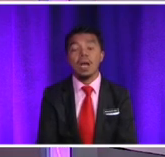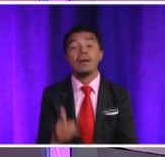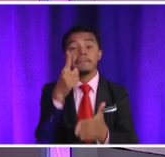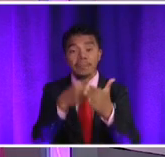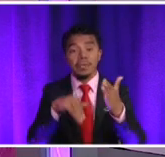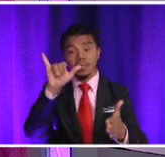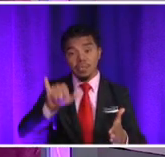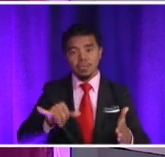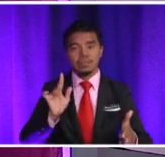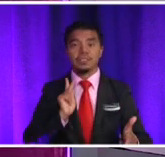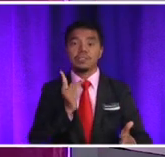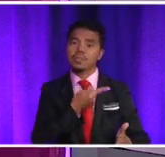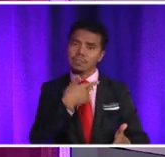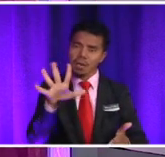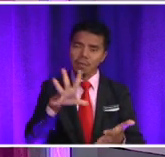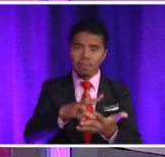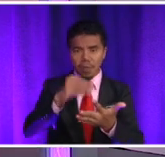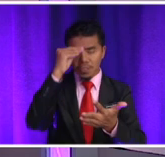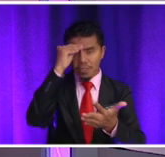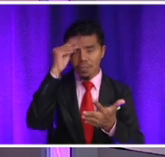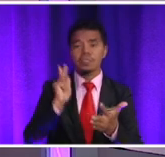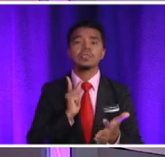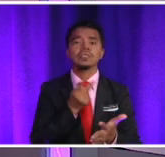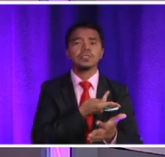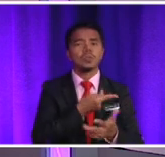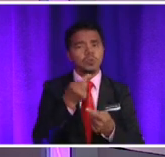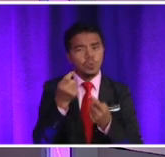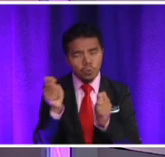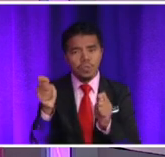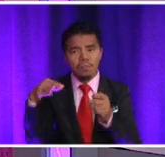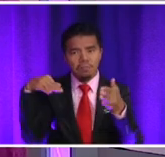dengan jawaban berdasarkan pada soal yang